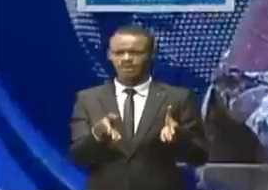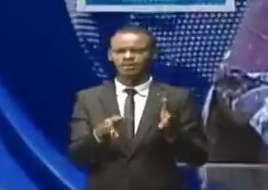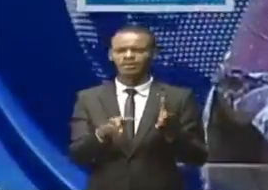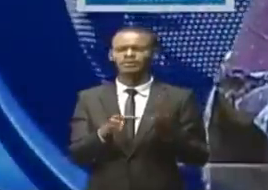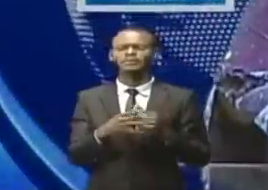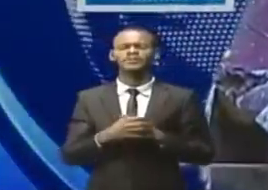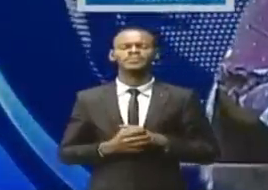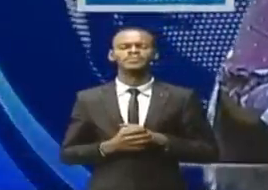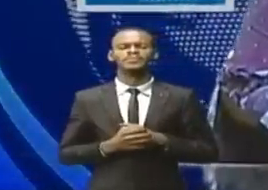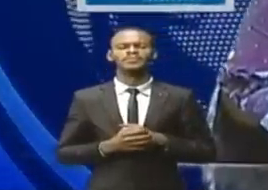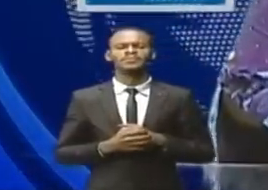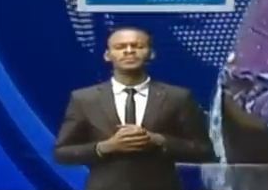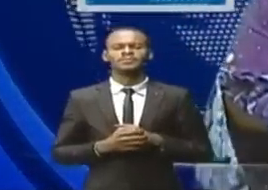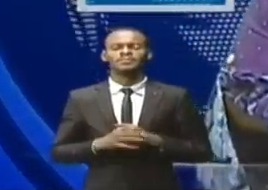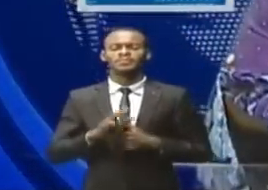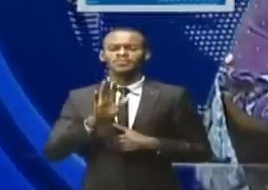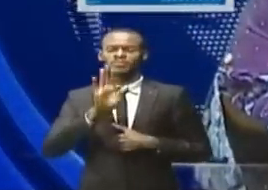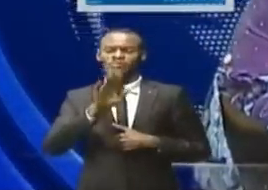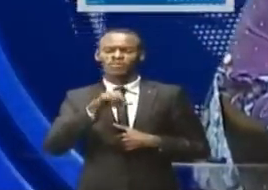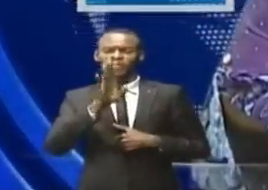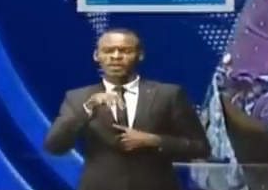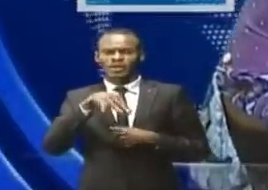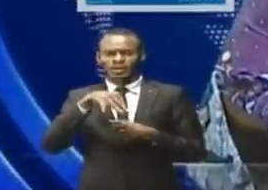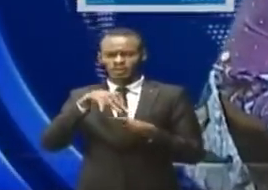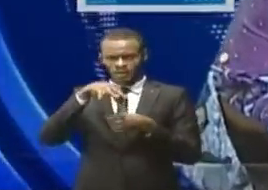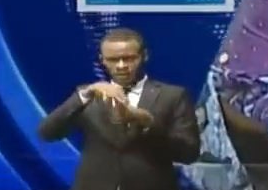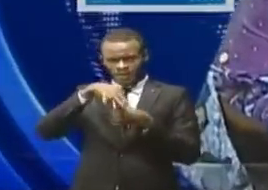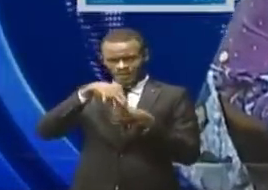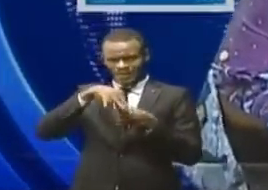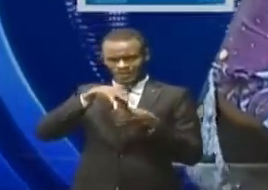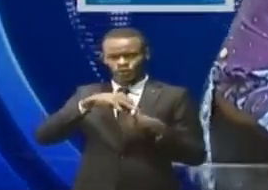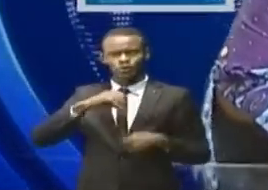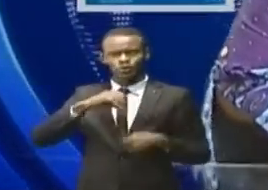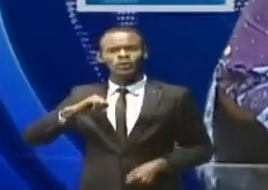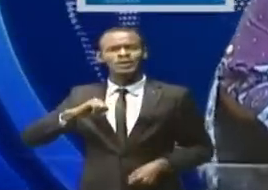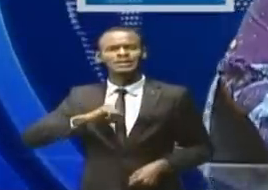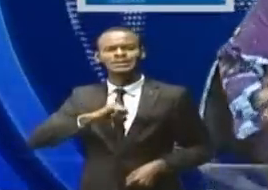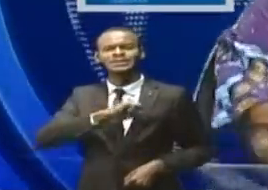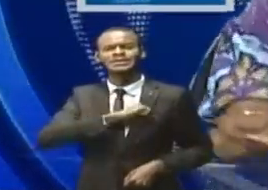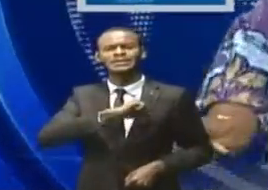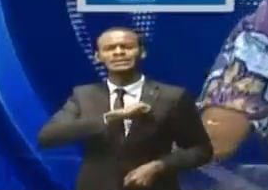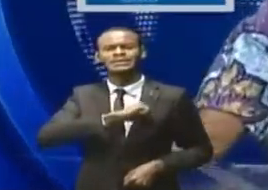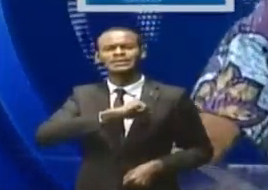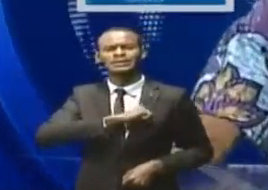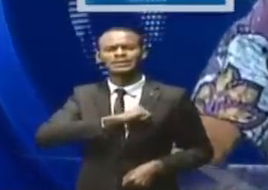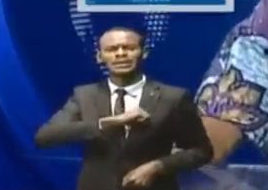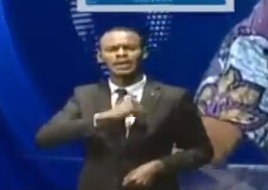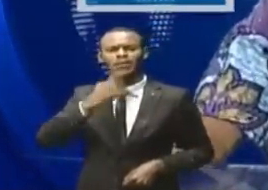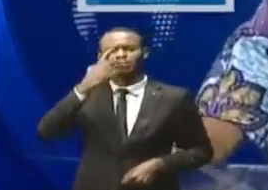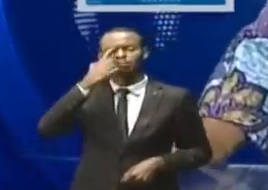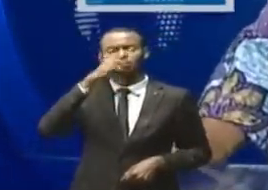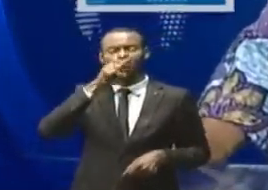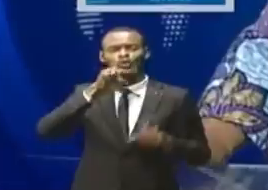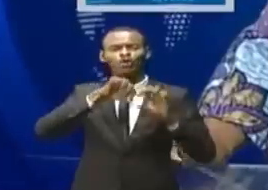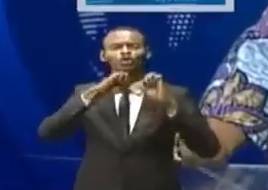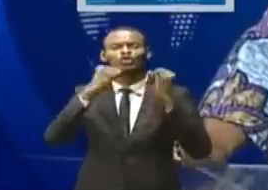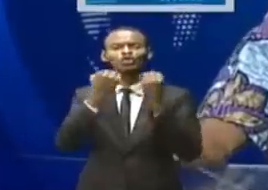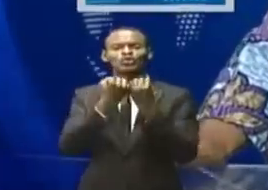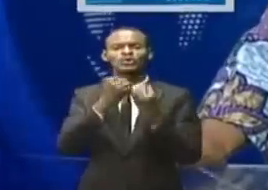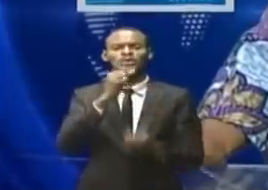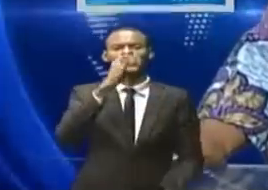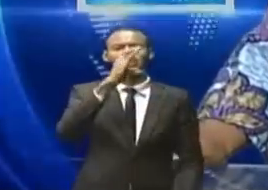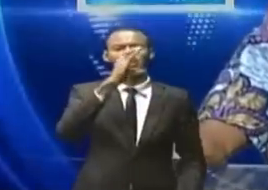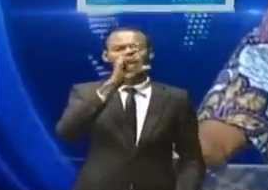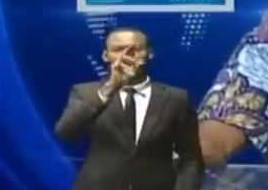Encore. Élections syndicales édition 2023-2026 à la Caisse nationale de sécurité sociale CNSES sur